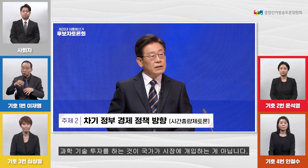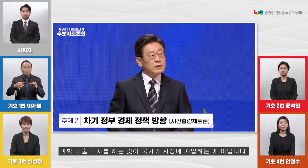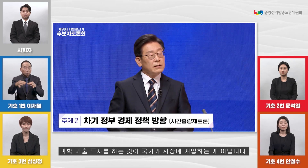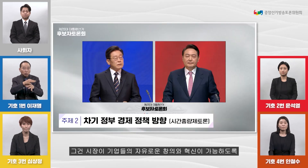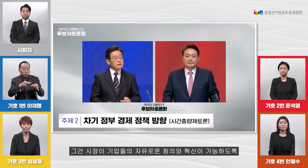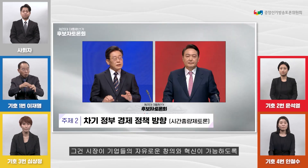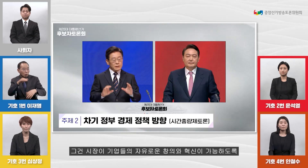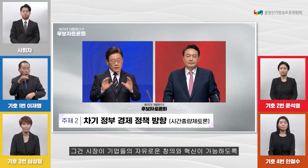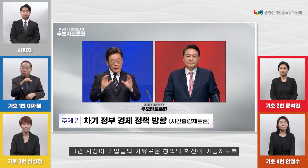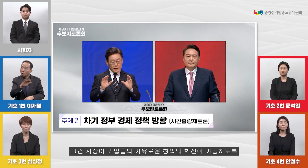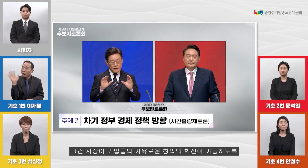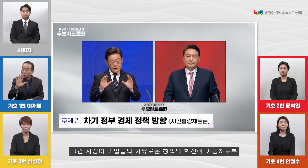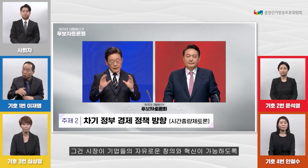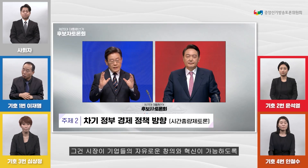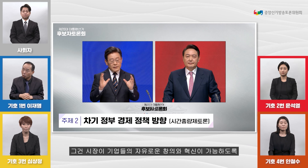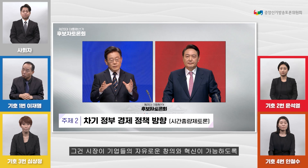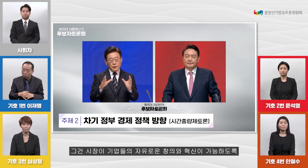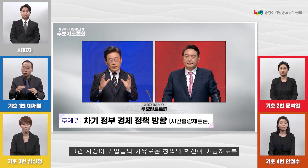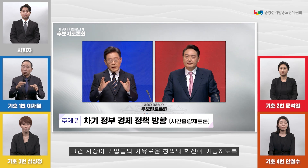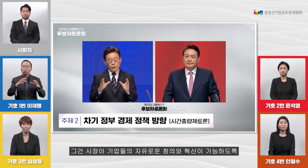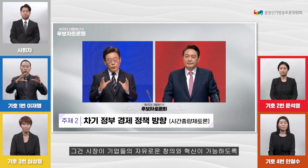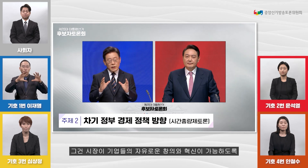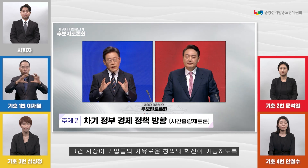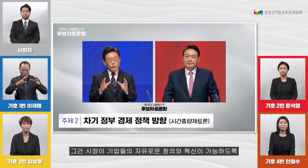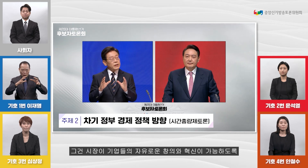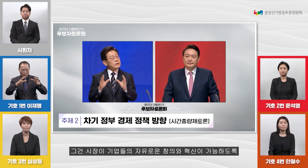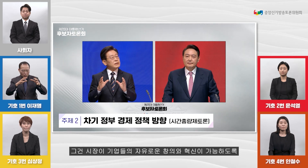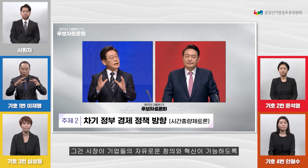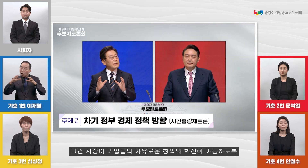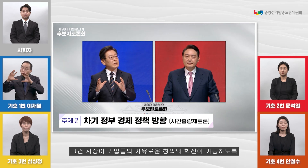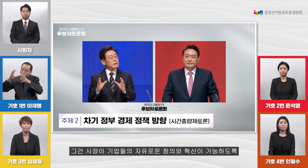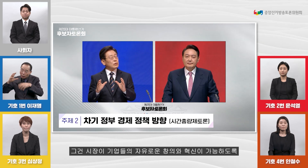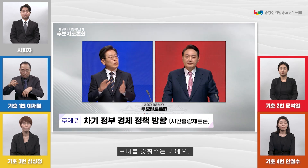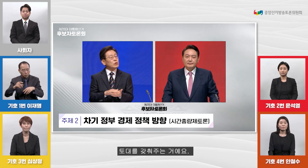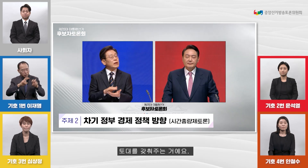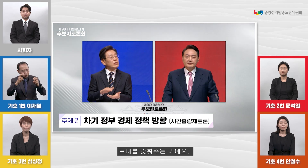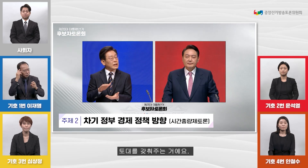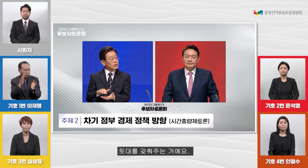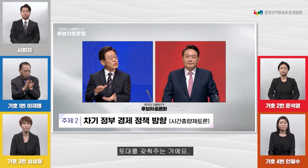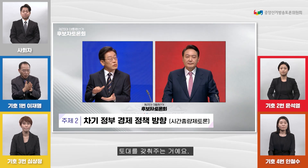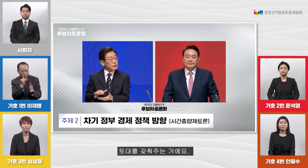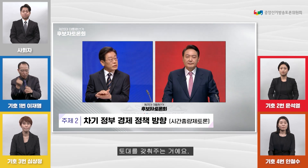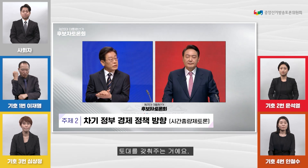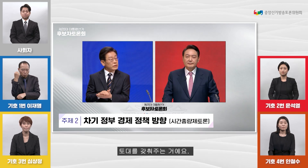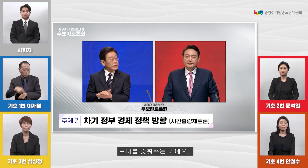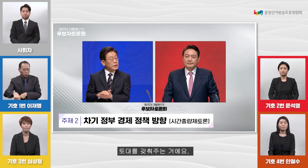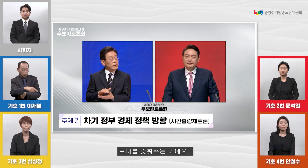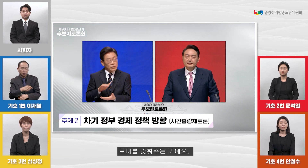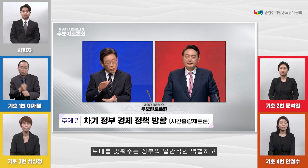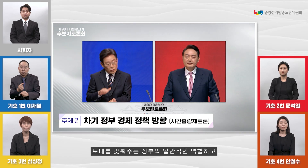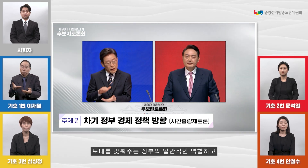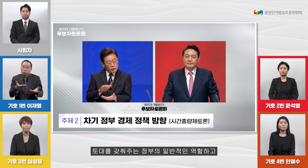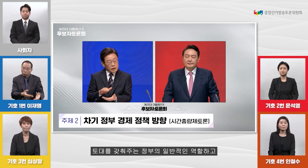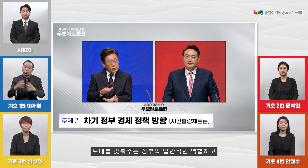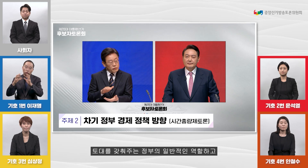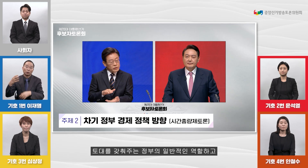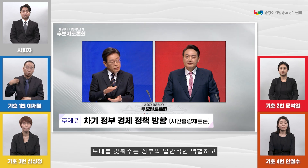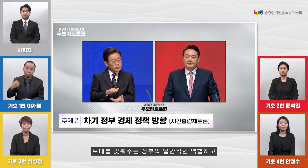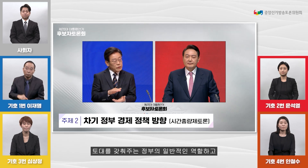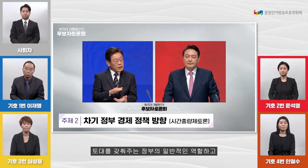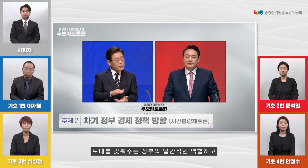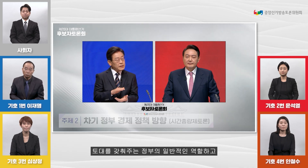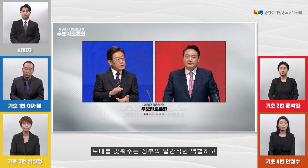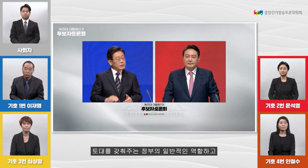아닙니다. 그거는 시장이 기업들의 자유로운 창의와 혁신이 가능하도록 토대를 갖춰주는 거예요. 토대를